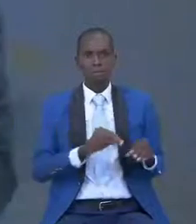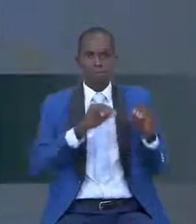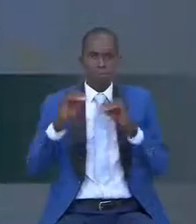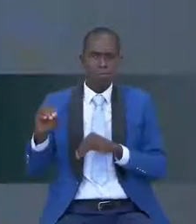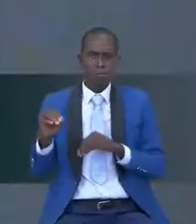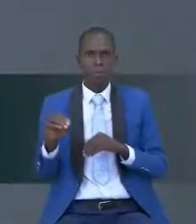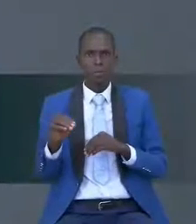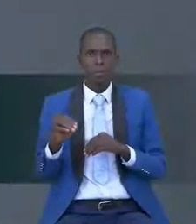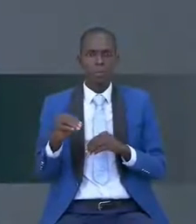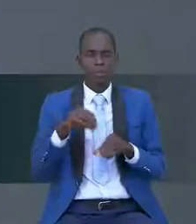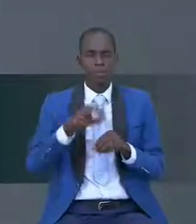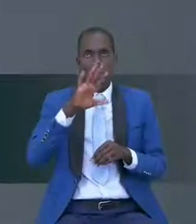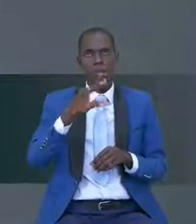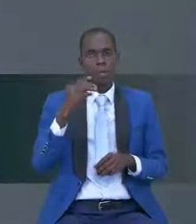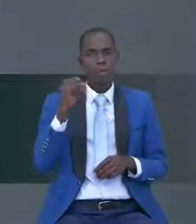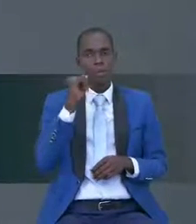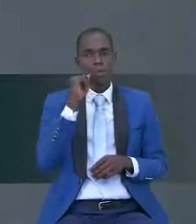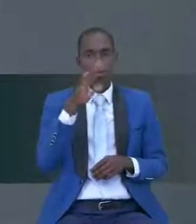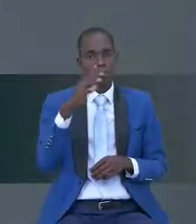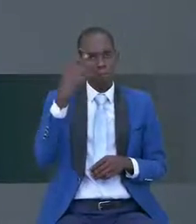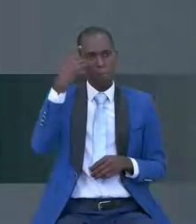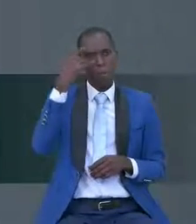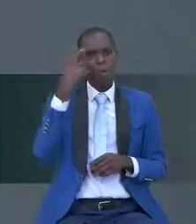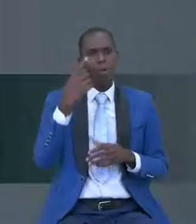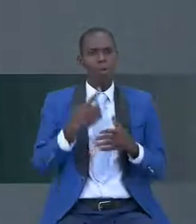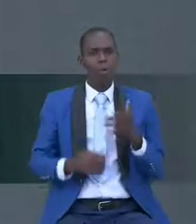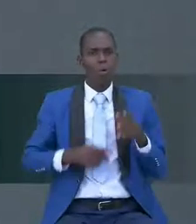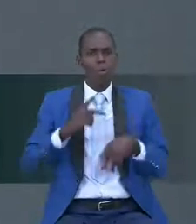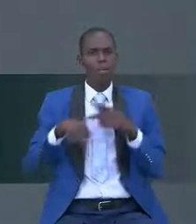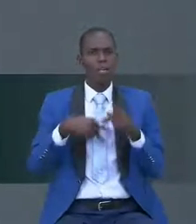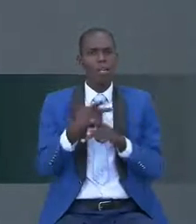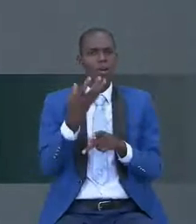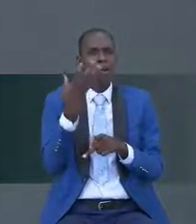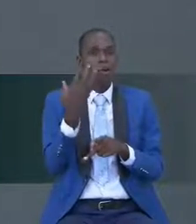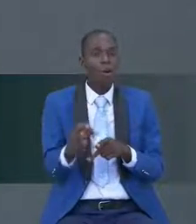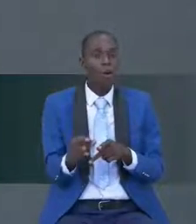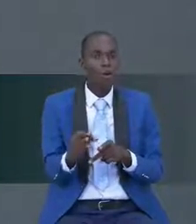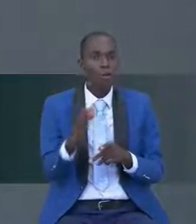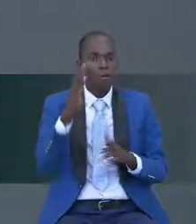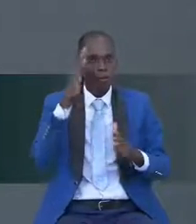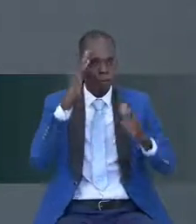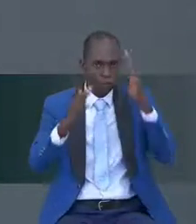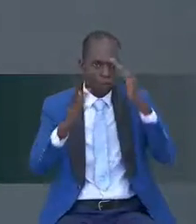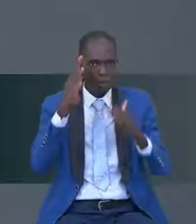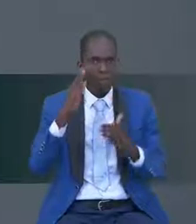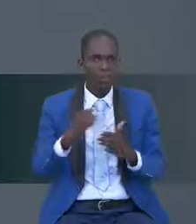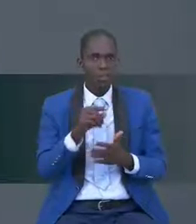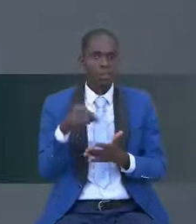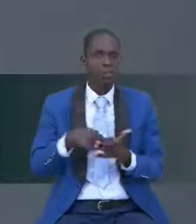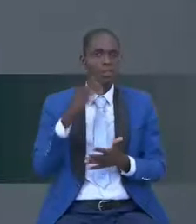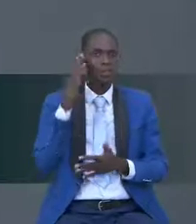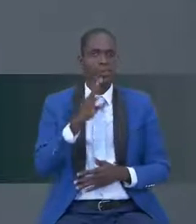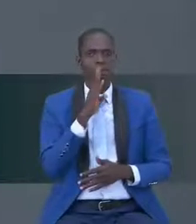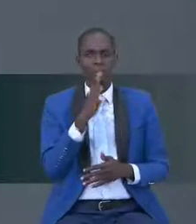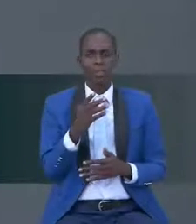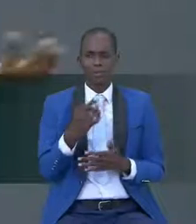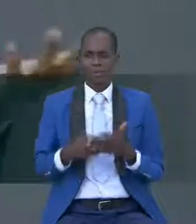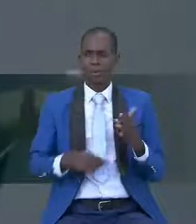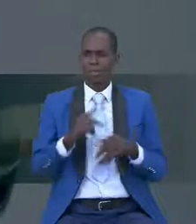Troublée par cette parole, Marie se demandait ce que pouvait signifier une telle salutation. Je n'ai jamais entendu une